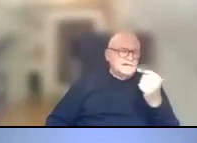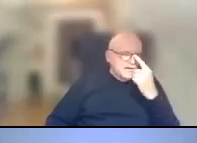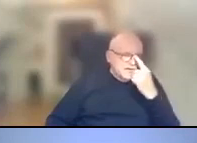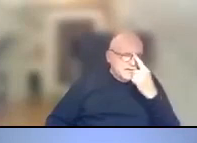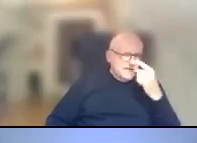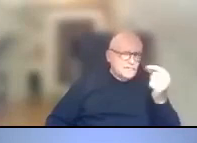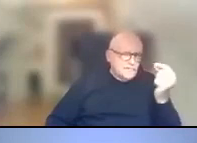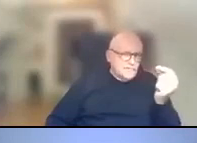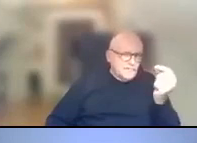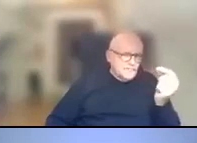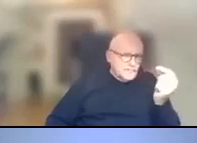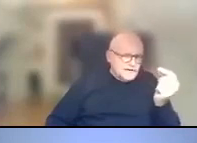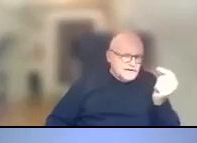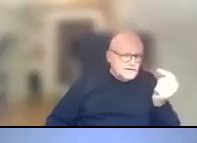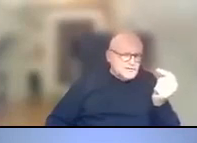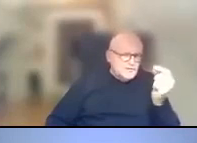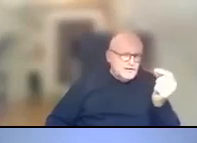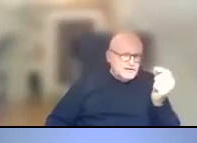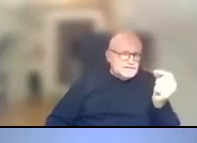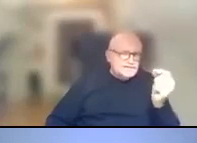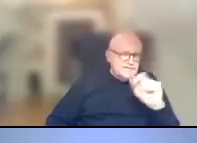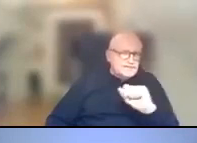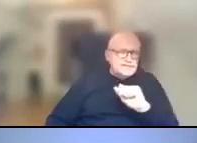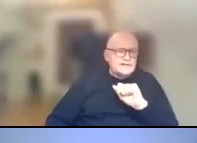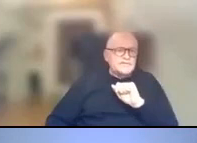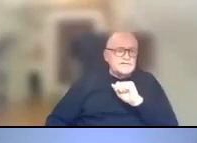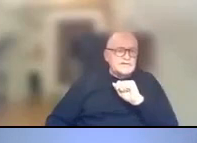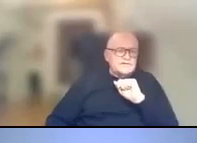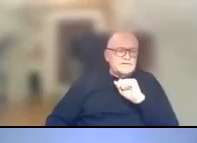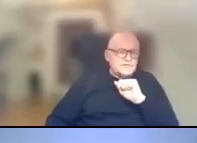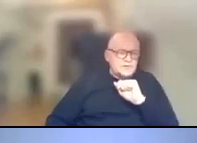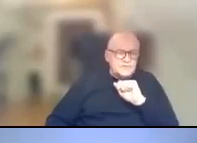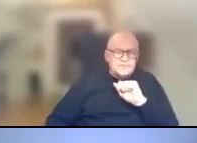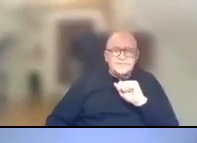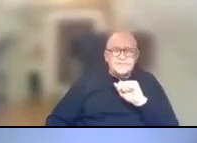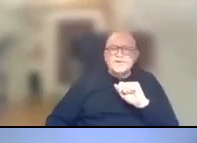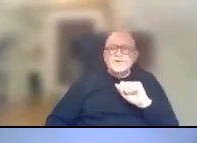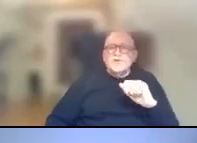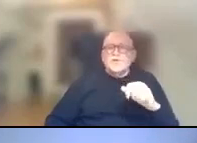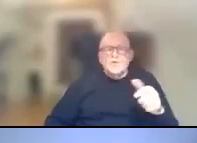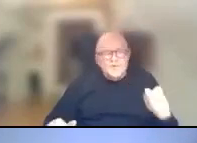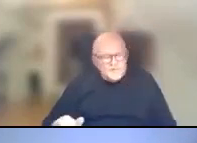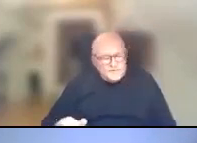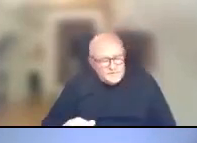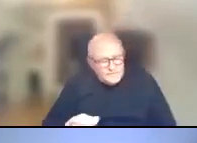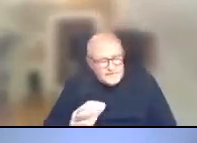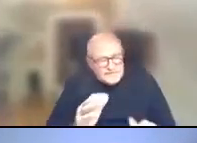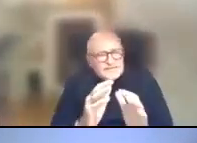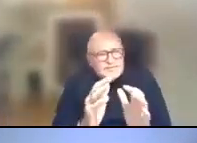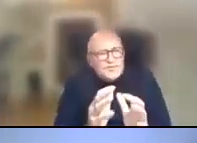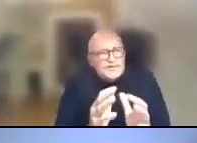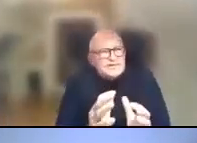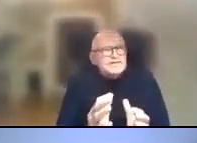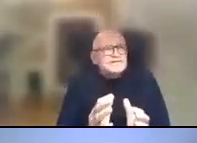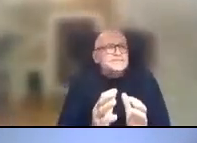Kliniken, bei denen es zu ersten internen Verdächtigungen kommt. Und es